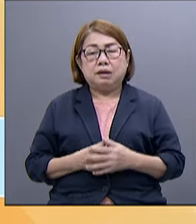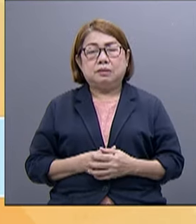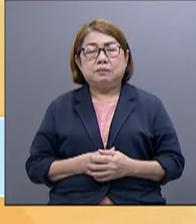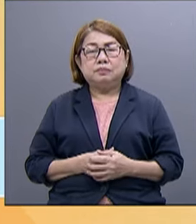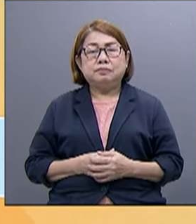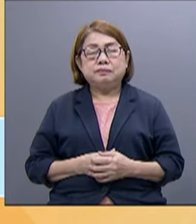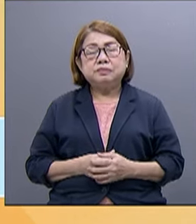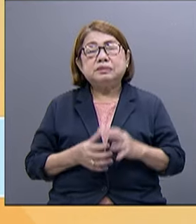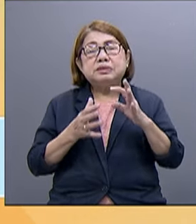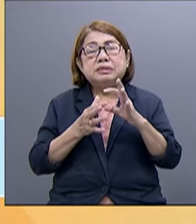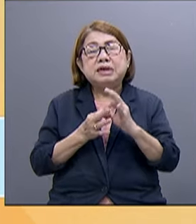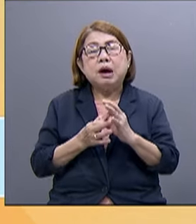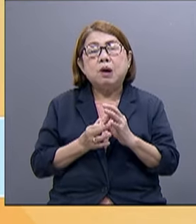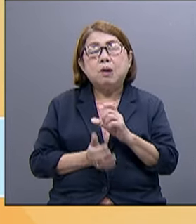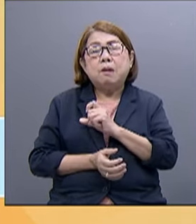พุทธประวัติ ครับผม